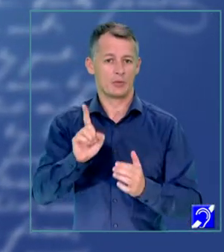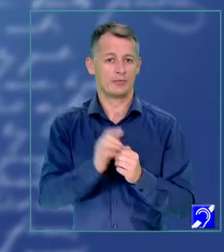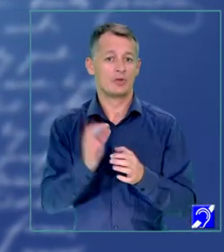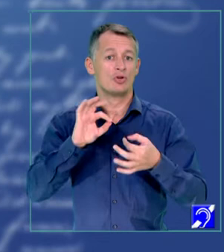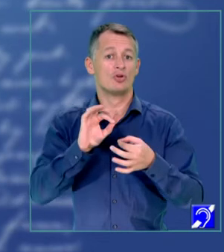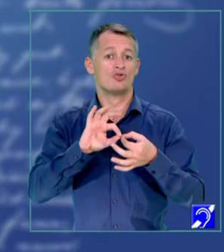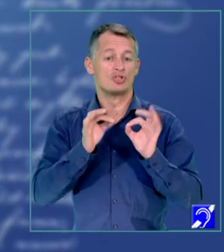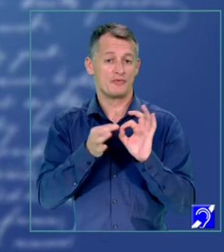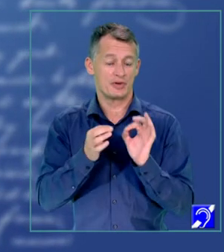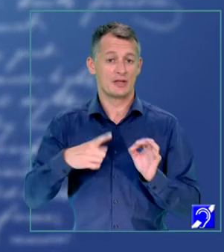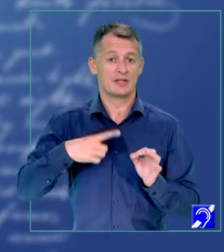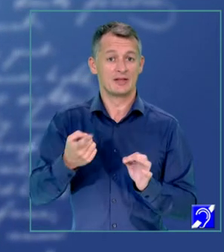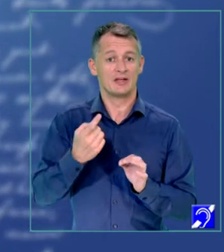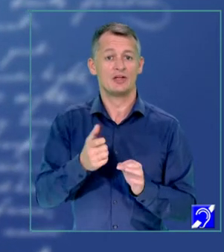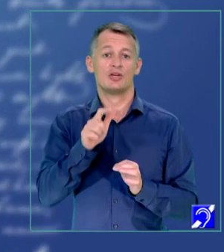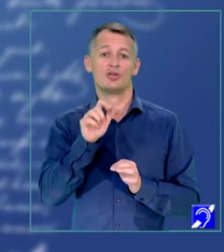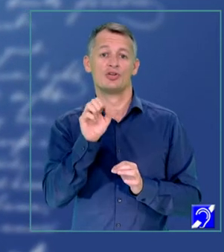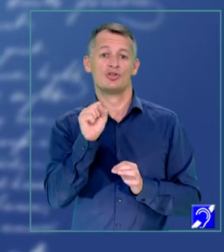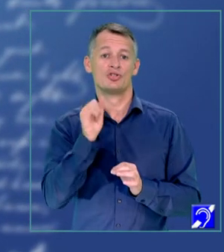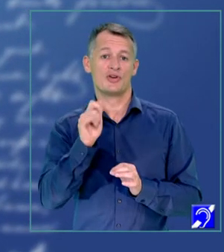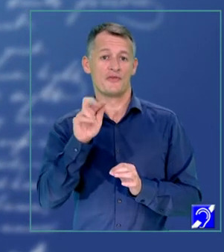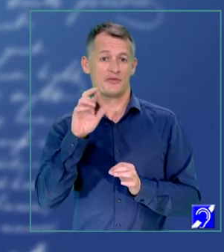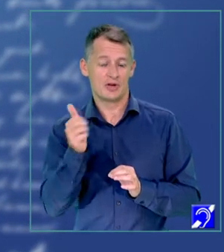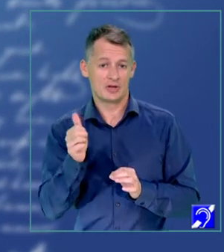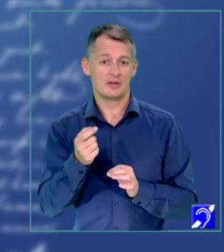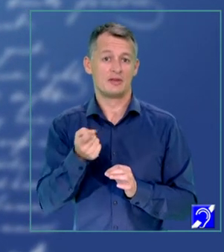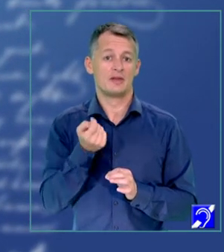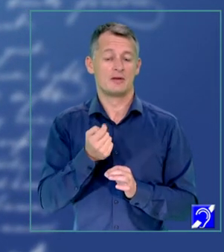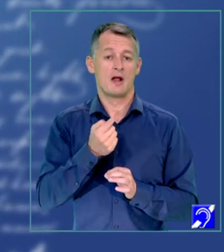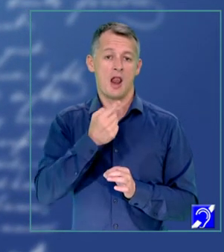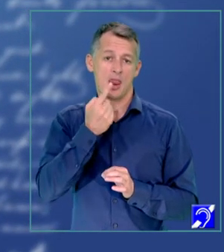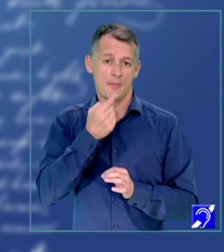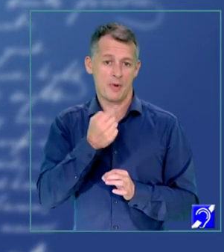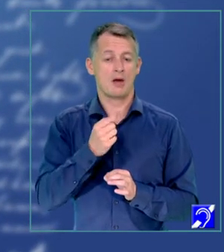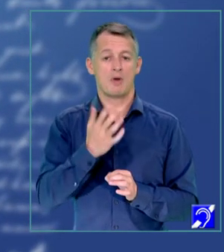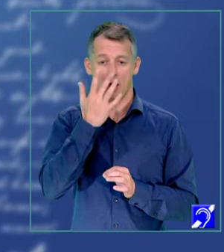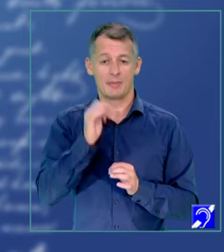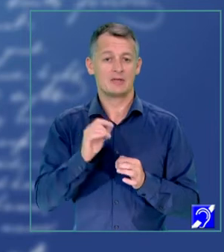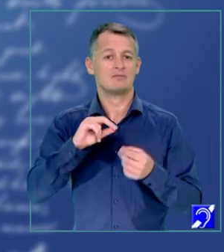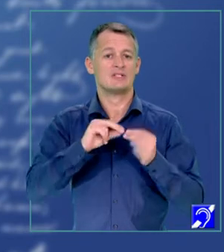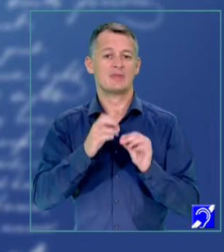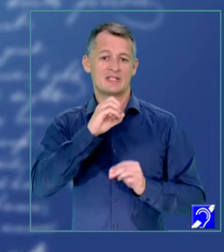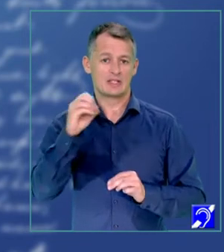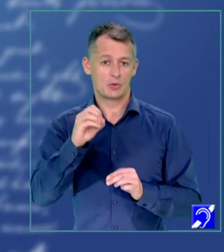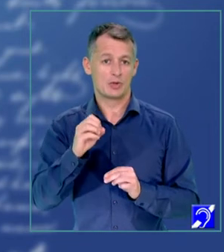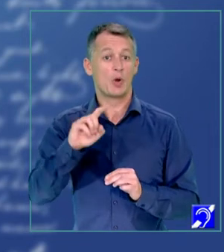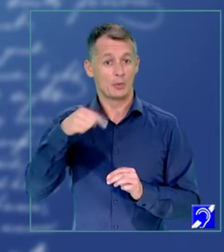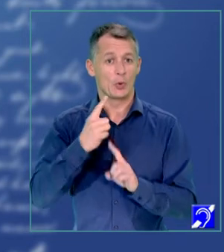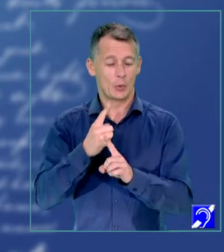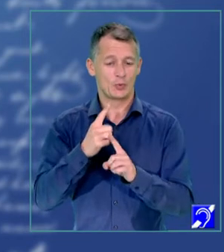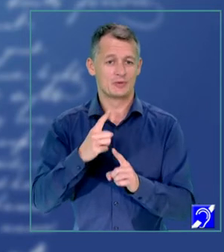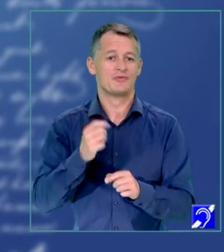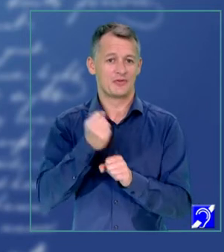cifră derivă din și spre care în limba arabă înseamnă zero la cursuri care urmează veți face o recapitulare la